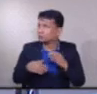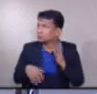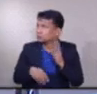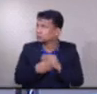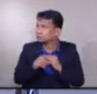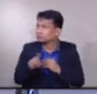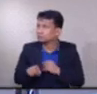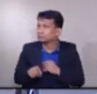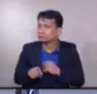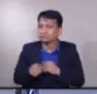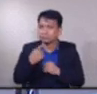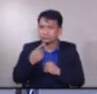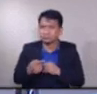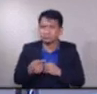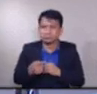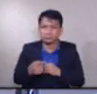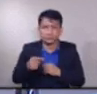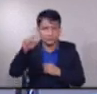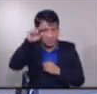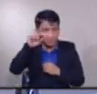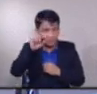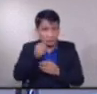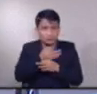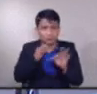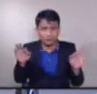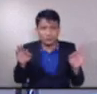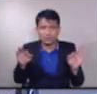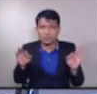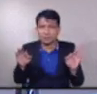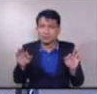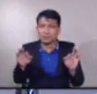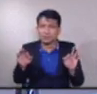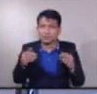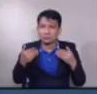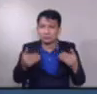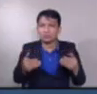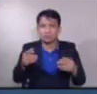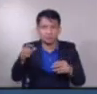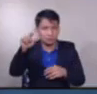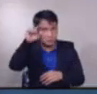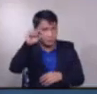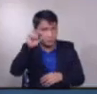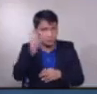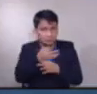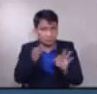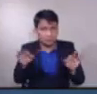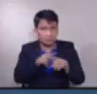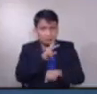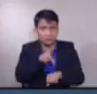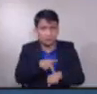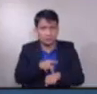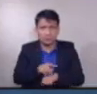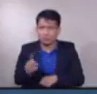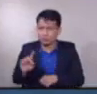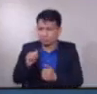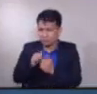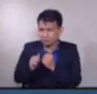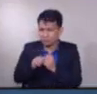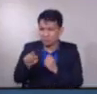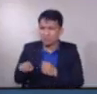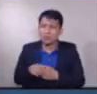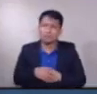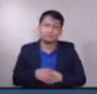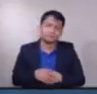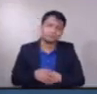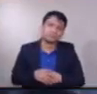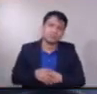na, sabi mo, gender-free Philippines. You are pushing for a gender-free Philippines. Ano ibig sabihin mo doon?